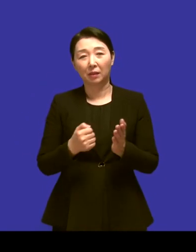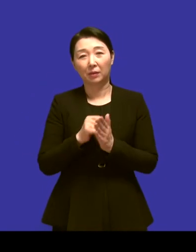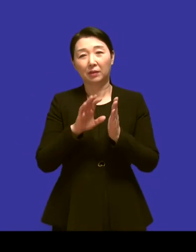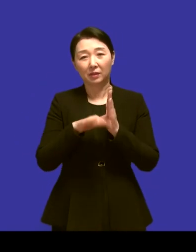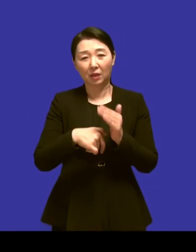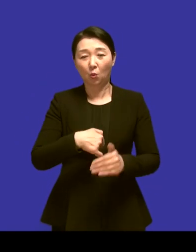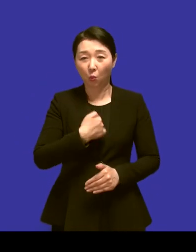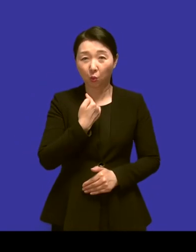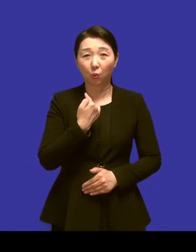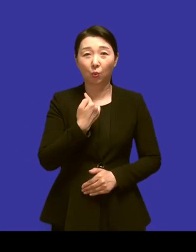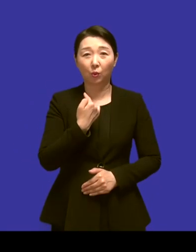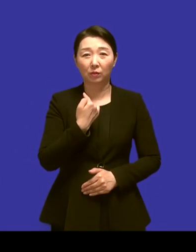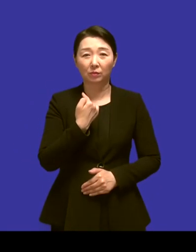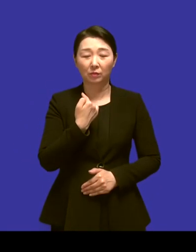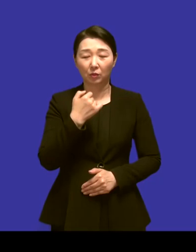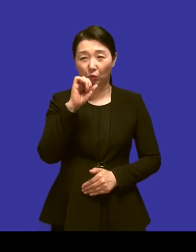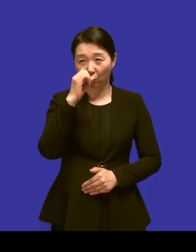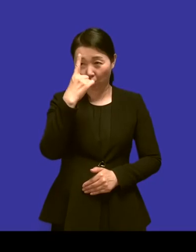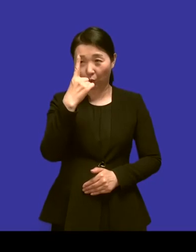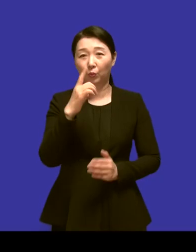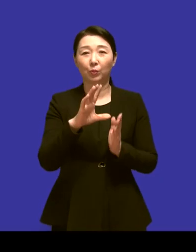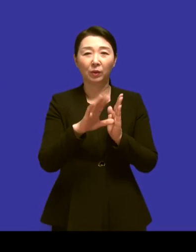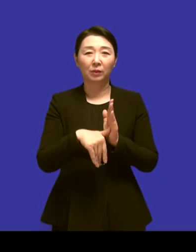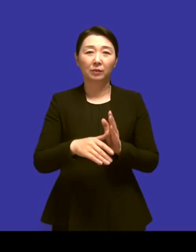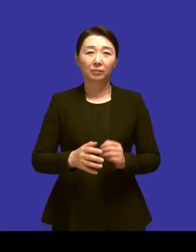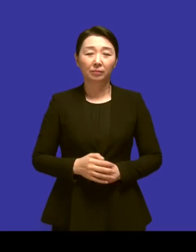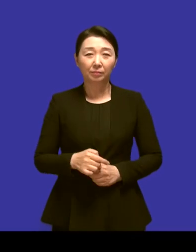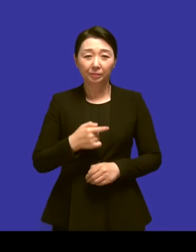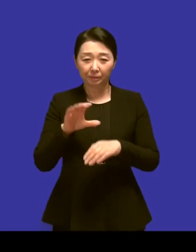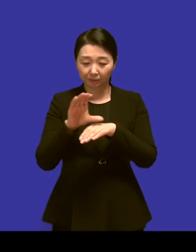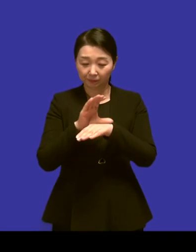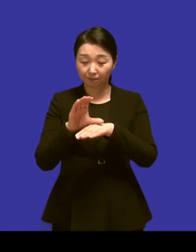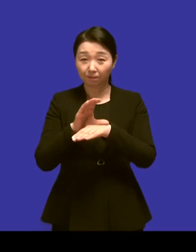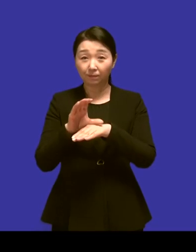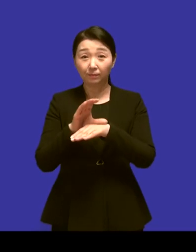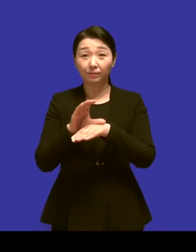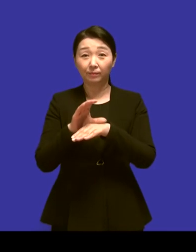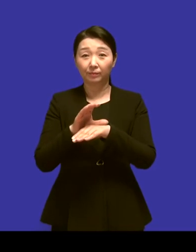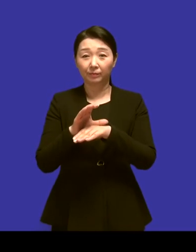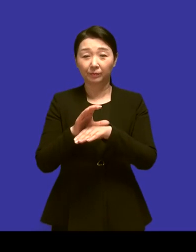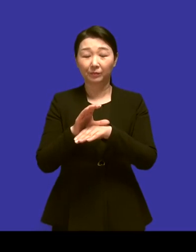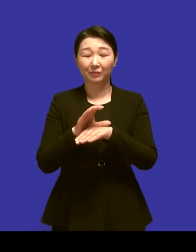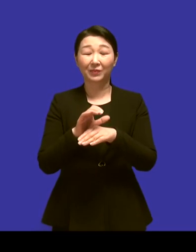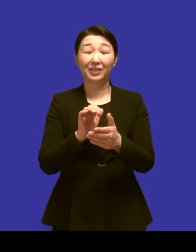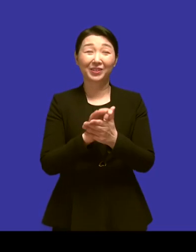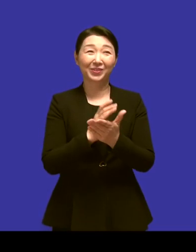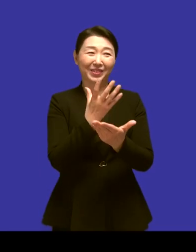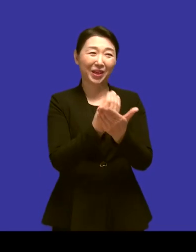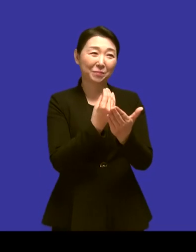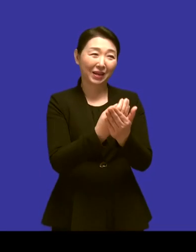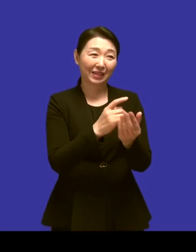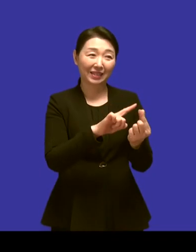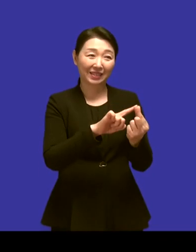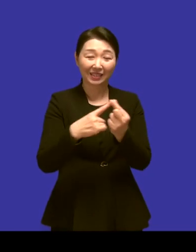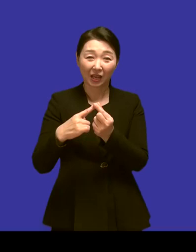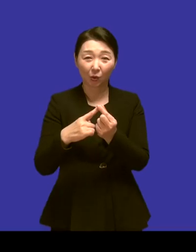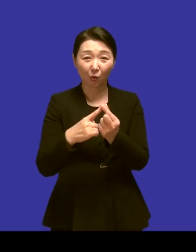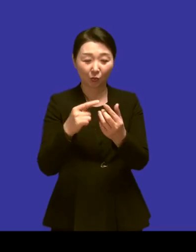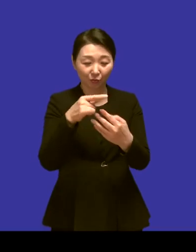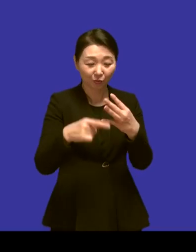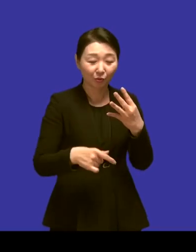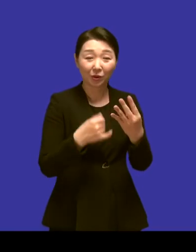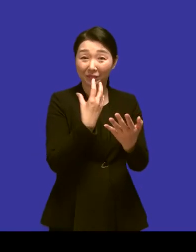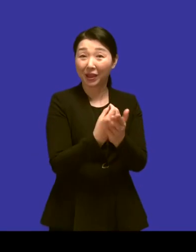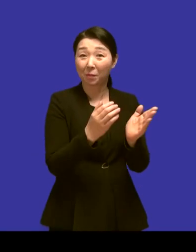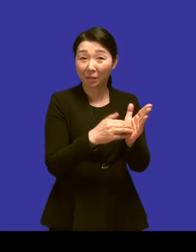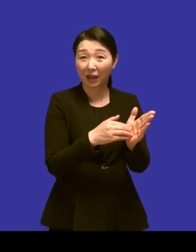그때 이제 혼자 고등학교 1학년 때 예. 혼자 컴퓨터로 이제 그냥 친구가 다운받아준 작곡 프로그램이 있어요. 예. 그래서